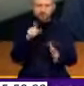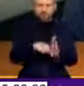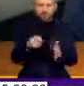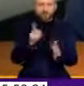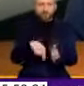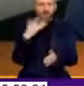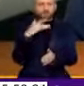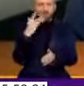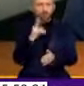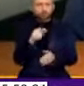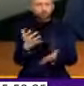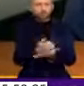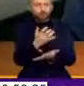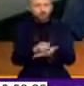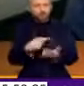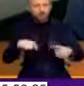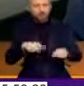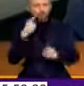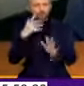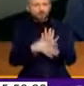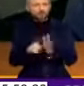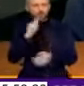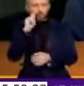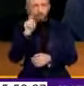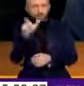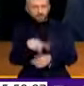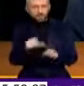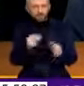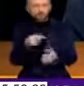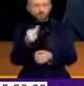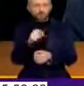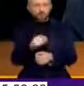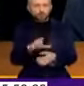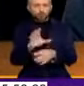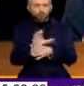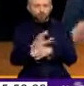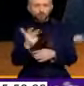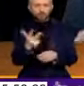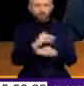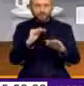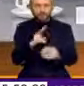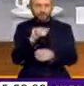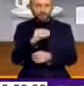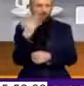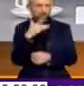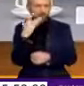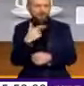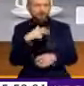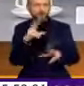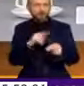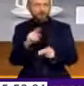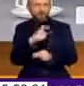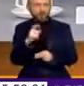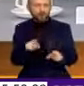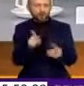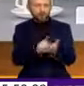що навіть американці, які тут заробляють на нас, розуміють, що українець може заплатити за цю булочку втричі менше, ніж американець. От я вважаю, що в